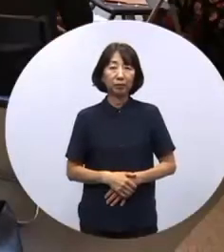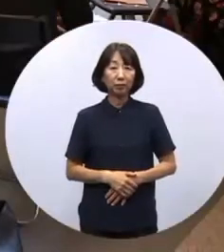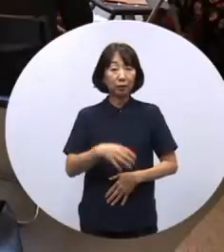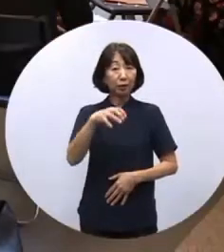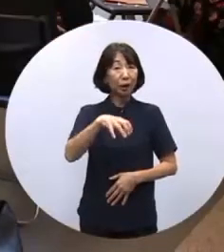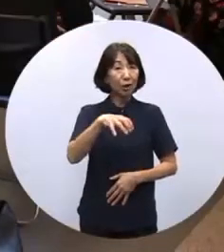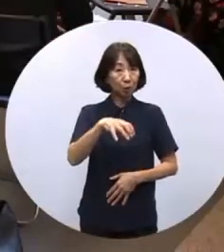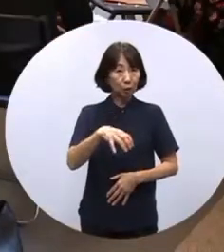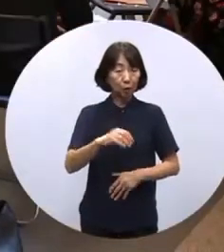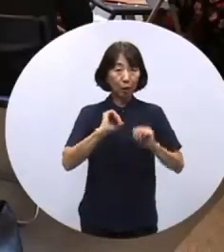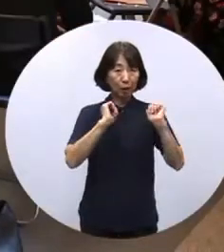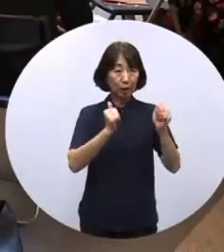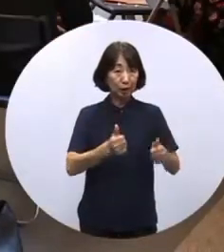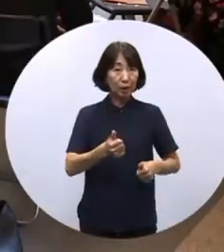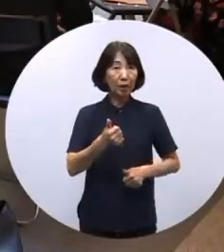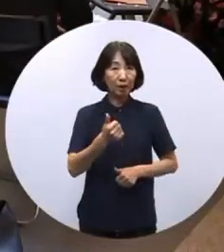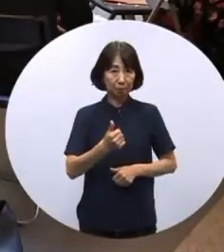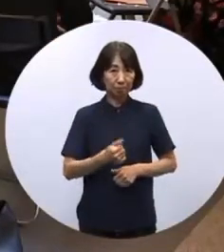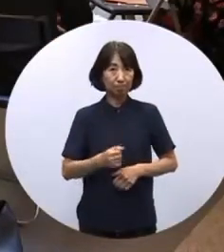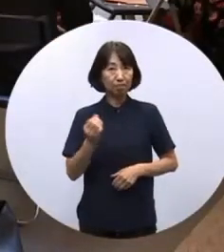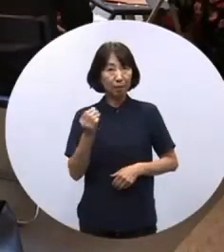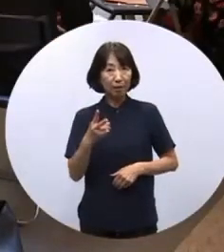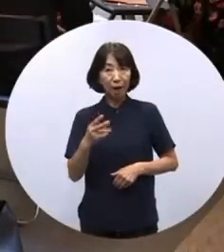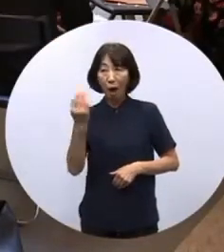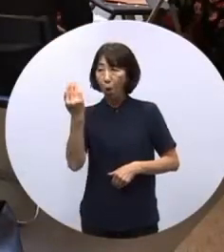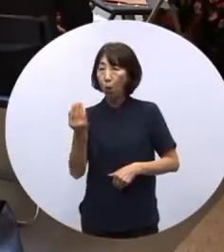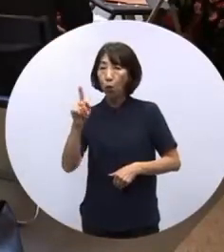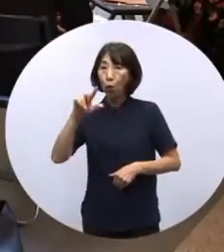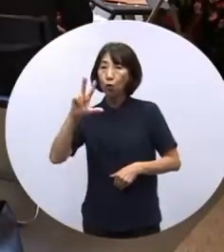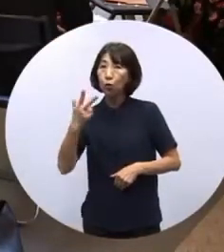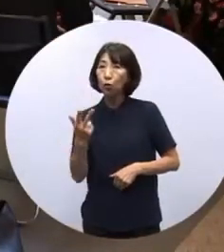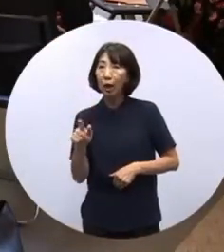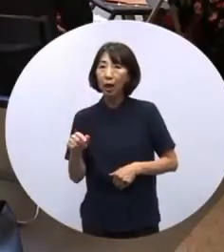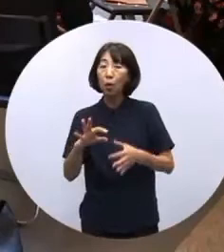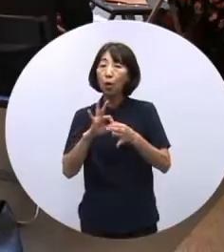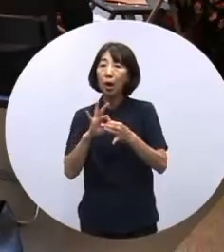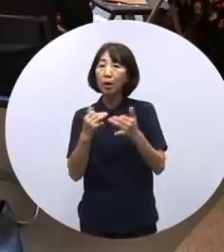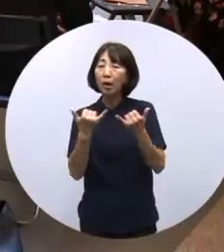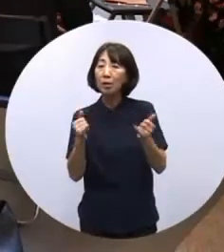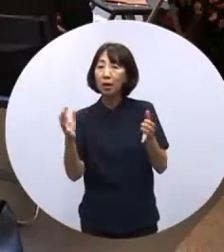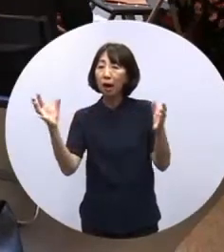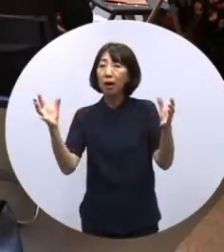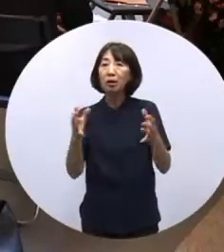会場には茅ヶ崎をはじめホノルルからも関係者が集まっています。